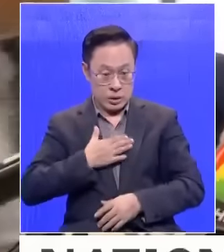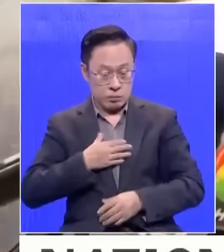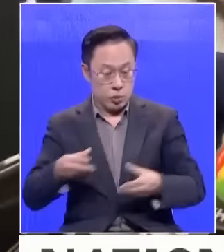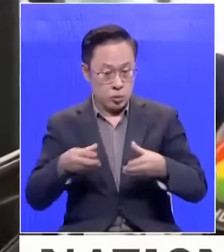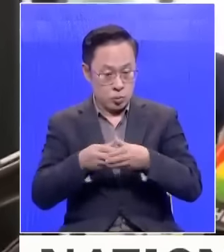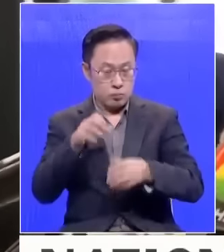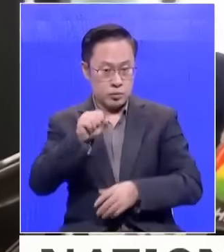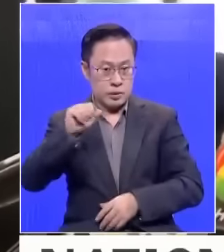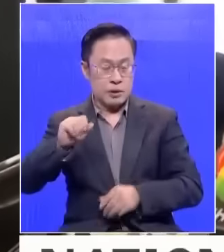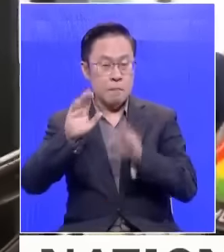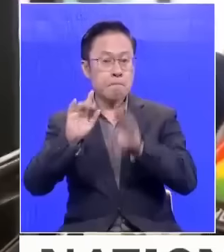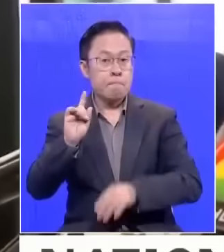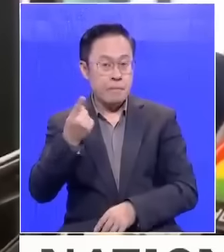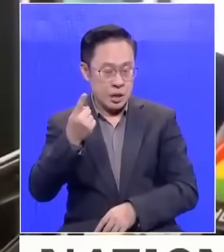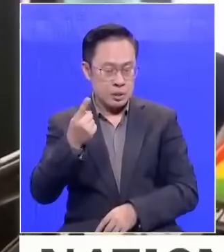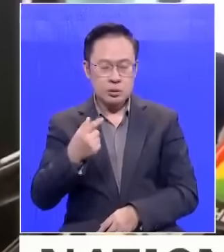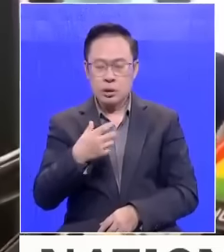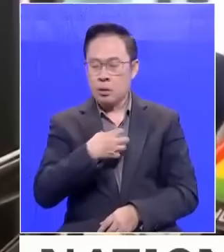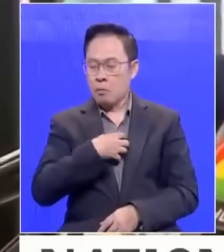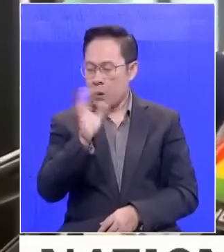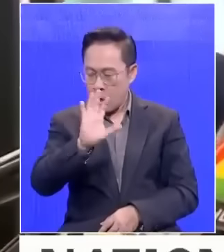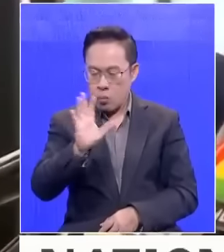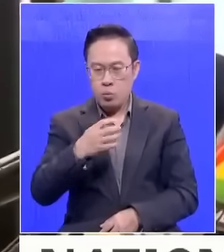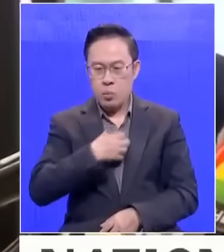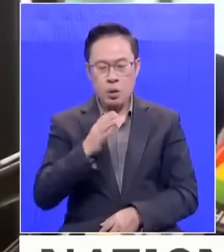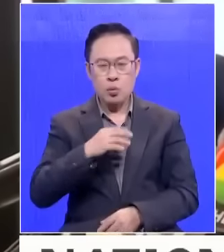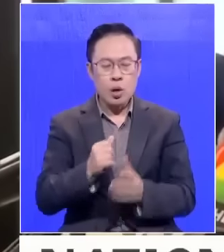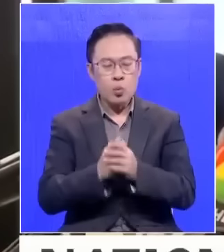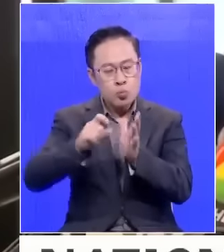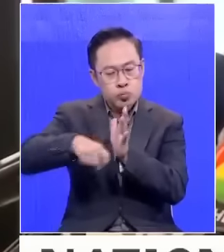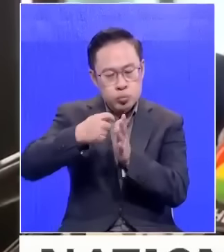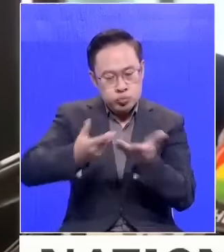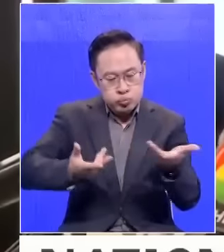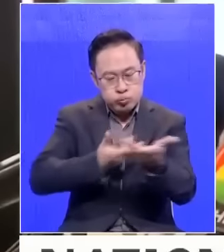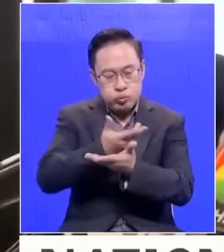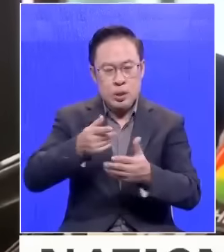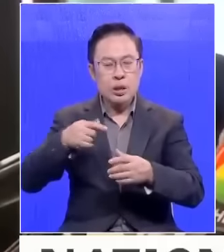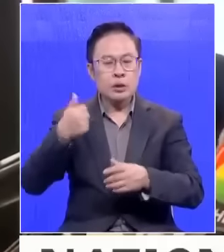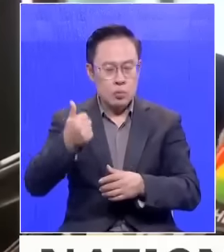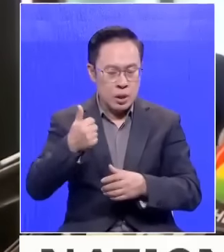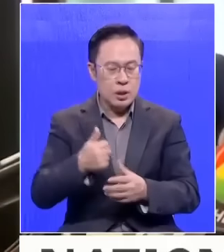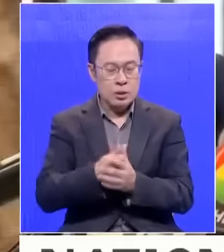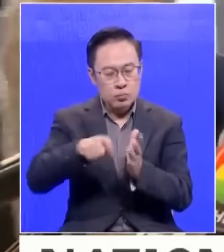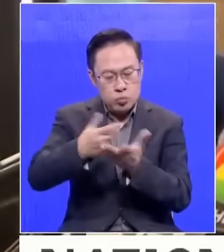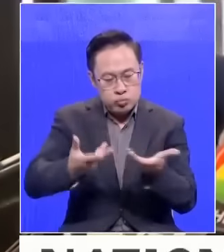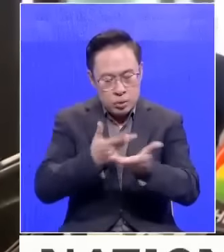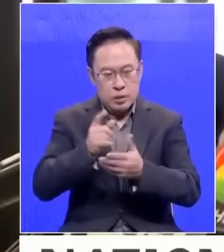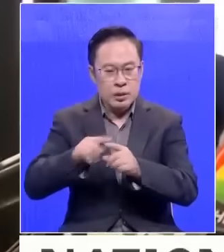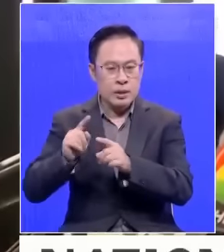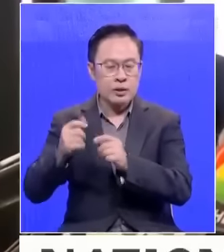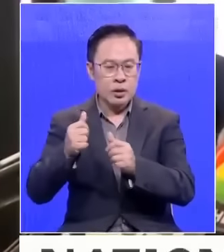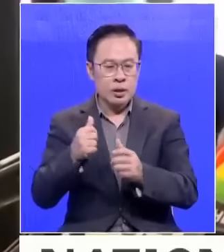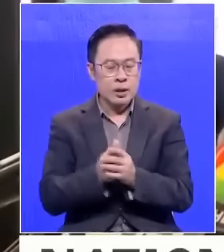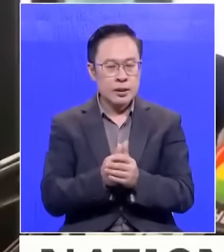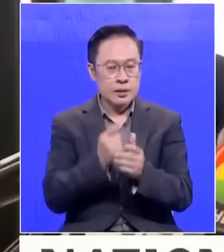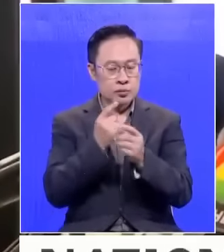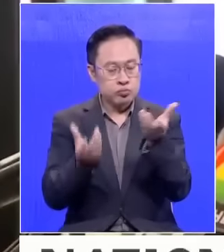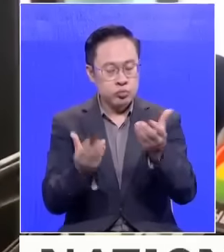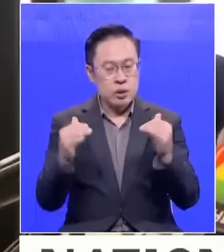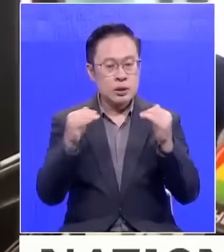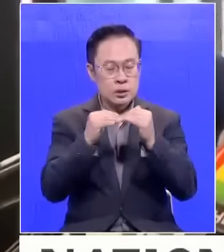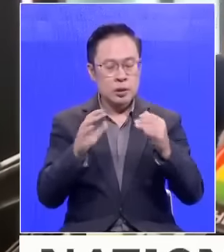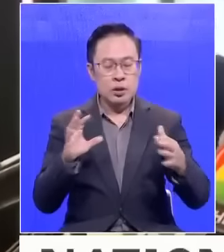วุฒิสภาก็ไม่อยากให้เป็นแบบนั้นไม่อยากเห็นแบบนั้นอยากจะบอกว่าอยากจะให้ทำสิ่งต่างๆเนี่ยมีความยึดโยงกับประช